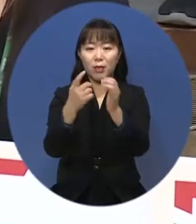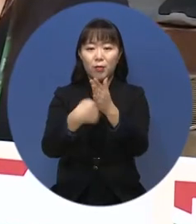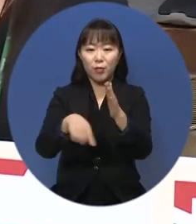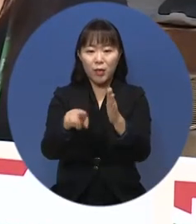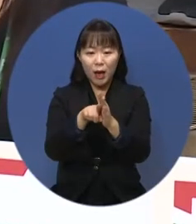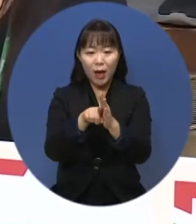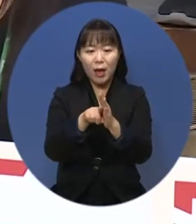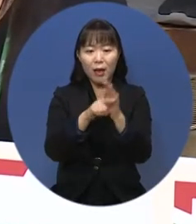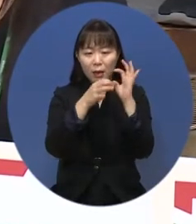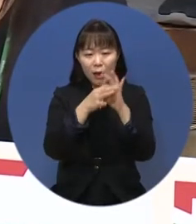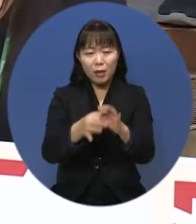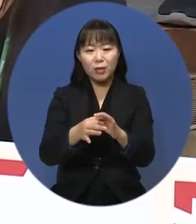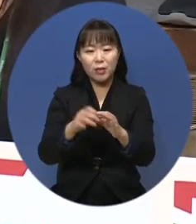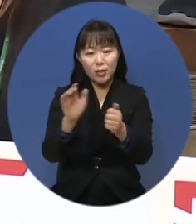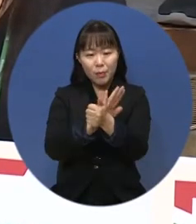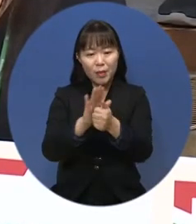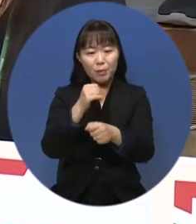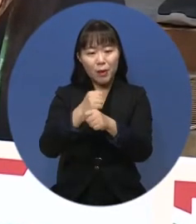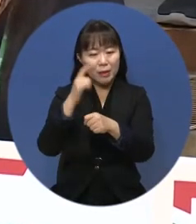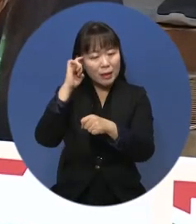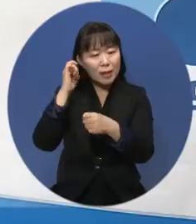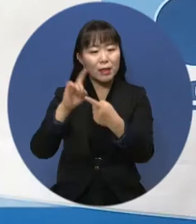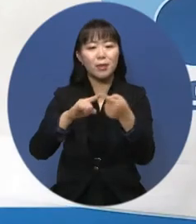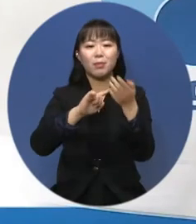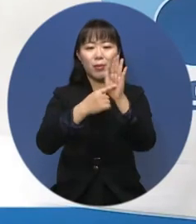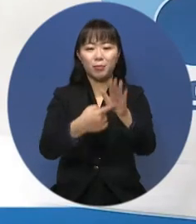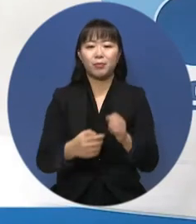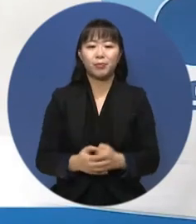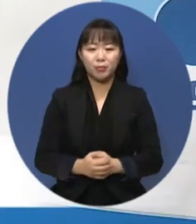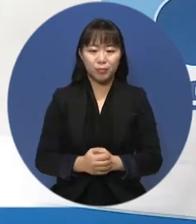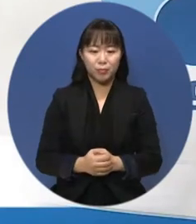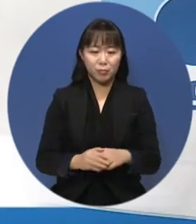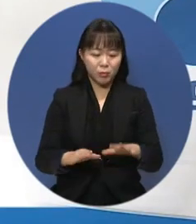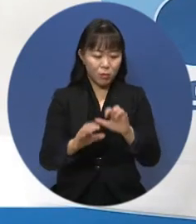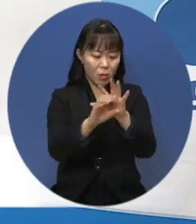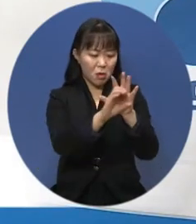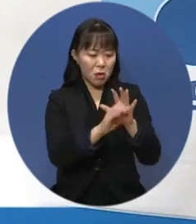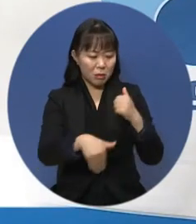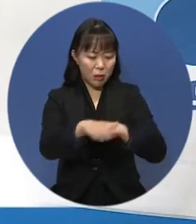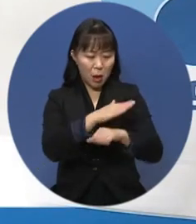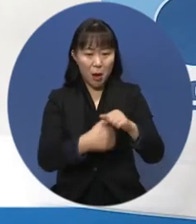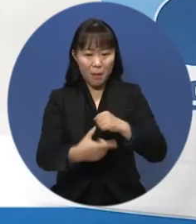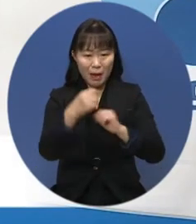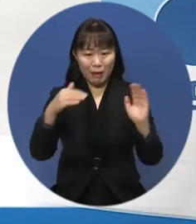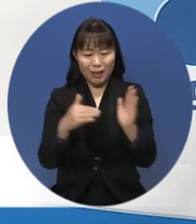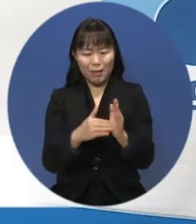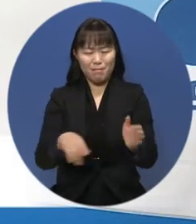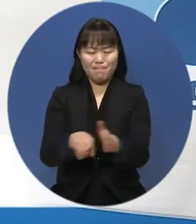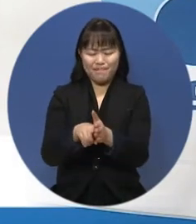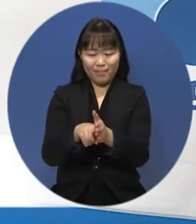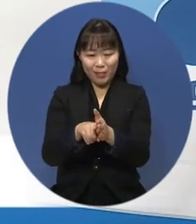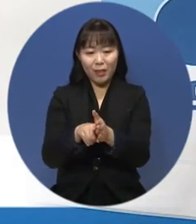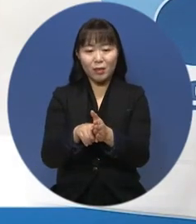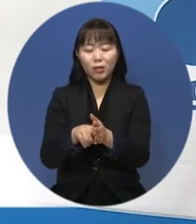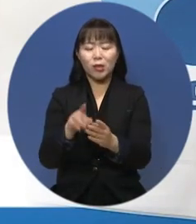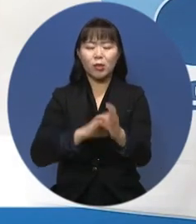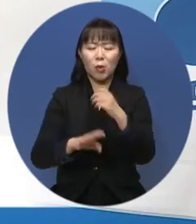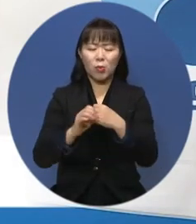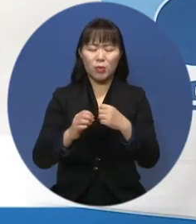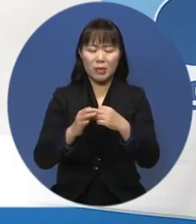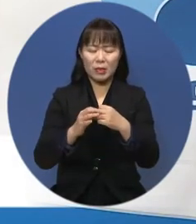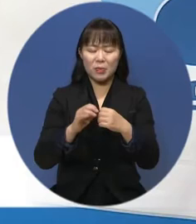개발에 대한 의지를 밝혔습니다 그래도 크로나 이브가 빨리 끝날 거라고 다들 조 믿으면서 조금 더 힘내서 쏜